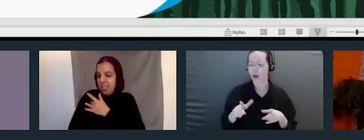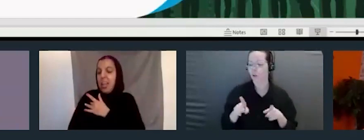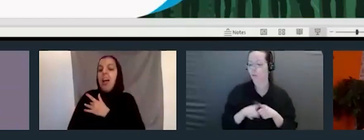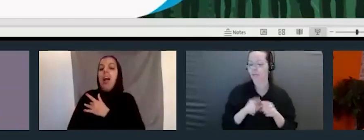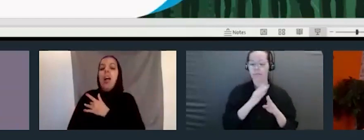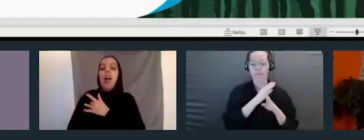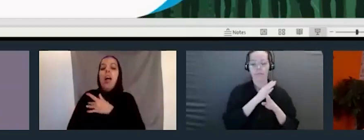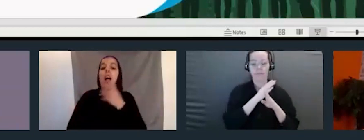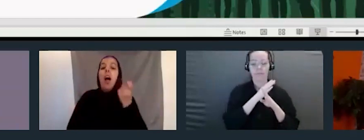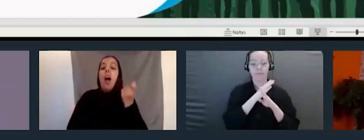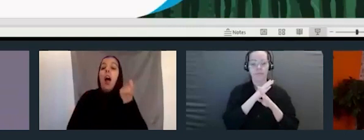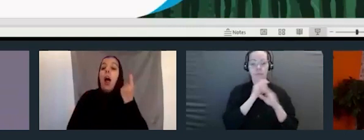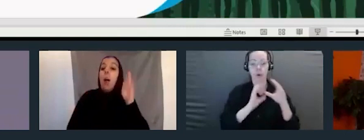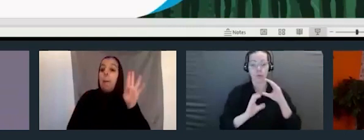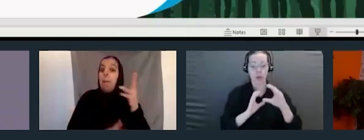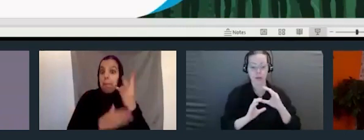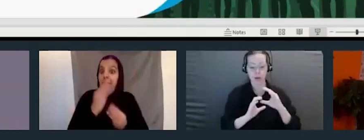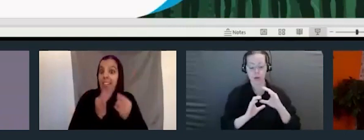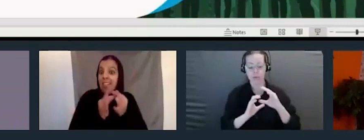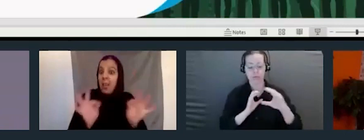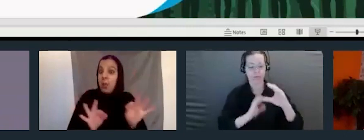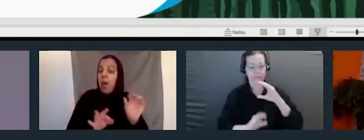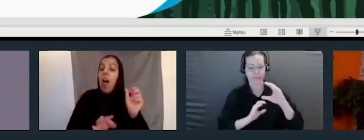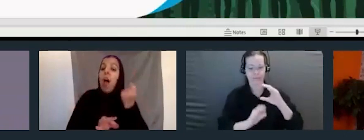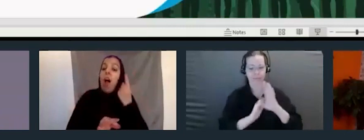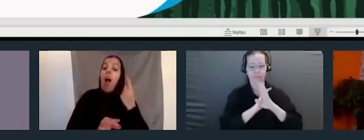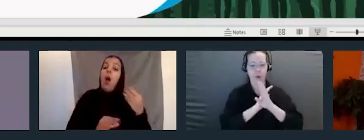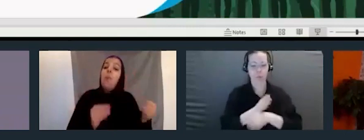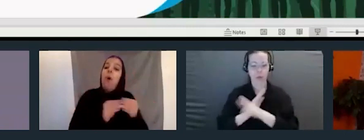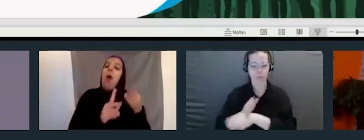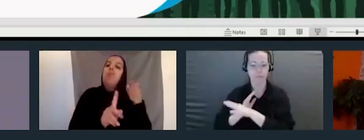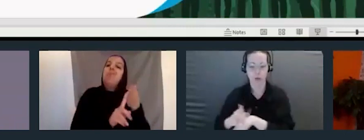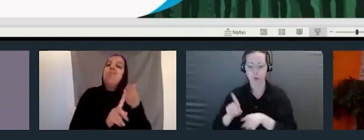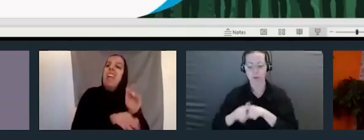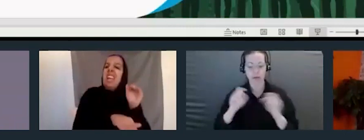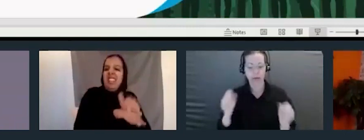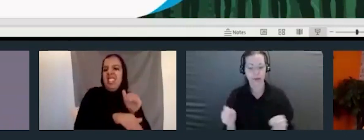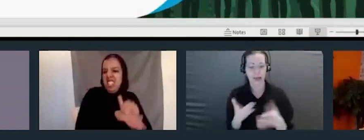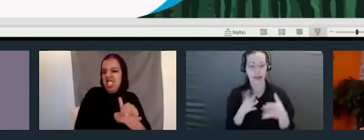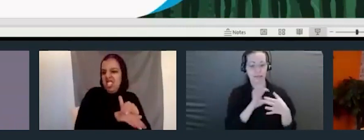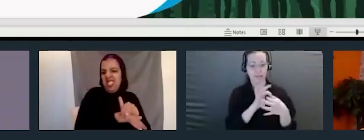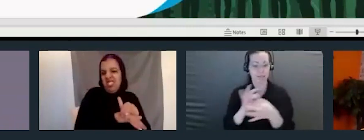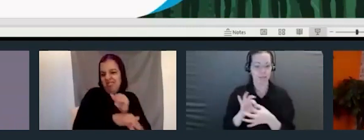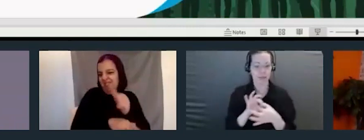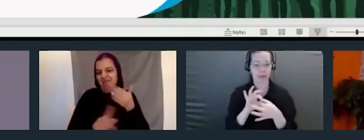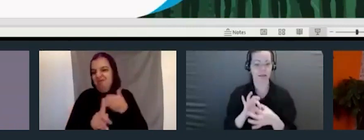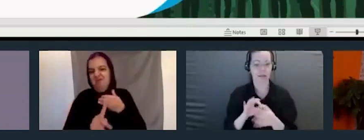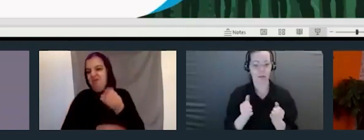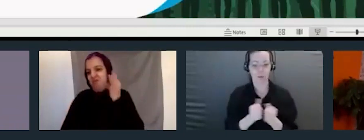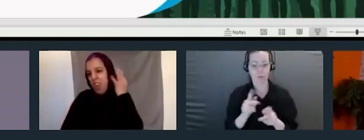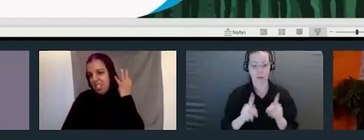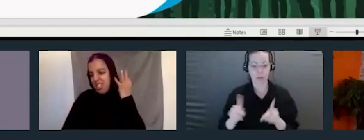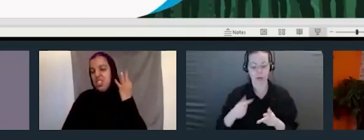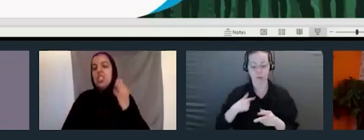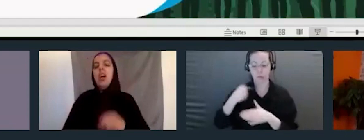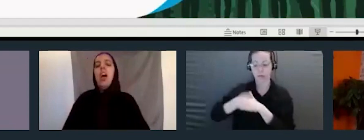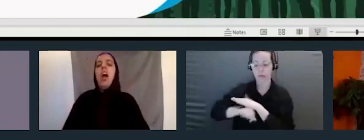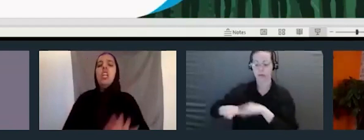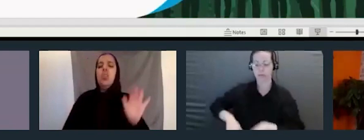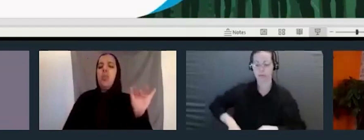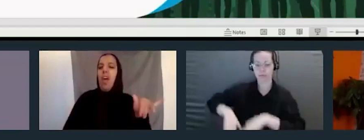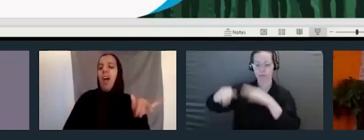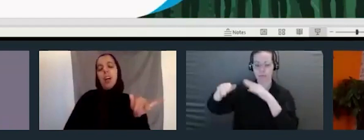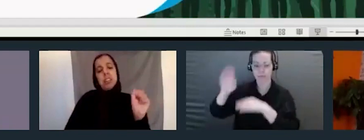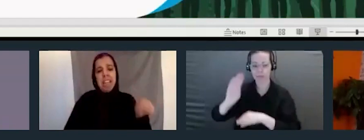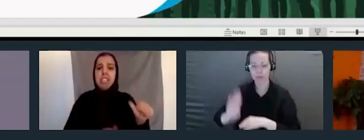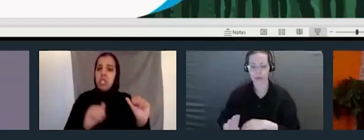Il y a davantage de locuteurs anglophones que francophones. Je vois des défis. Euh,